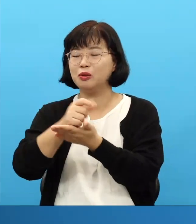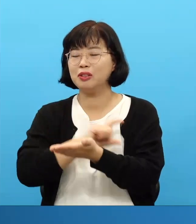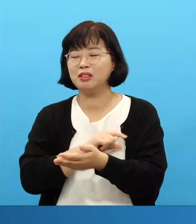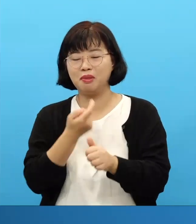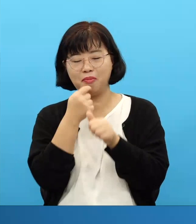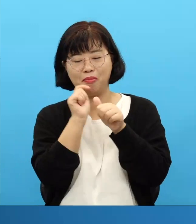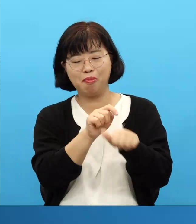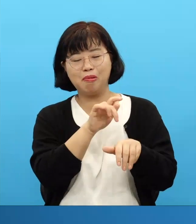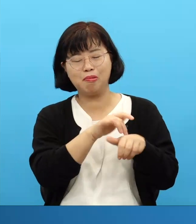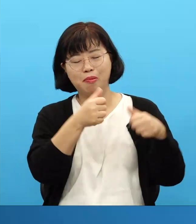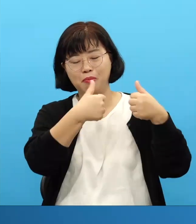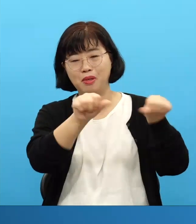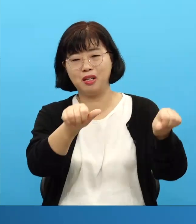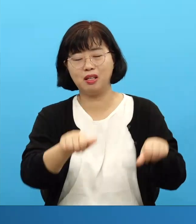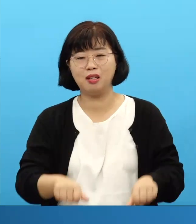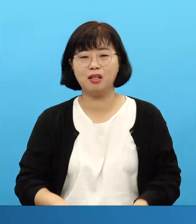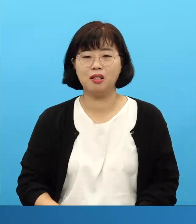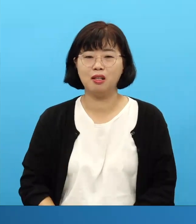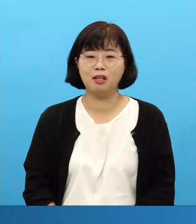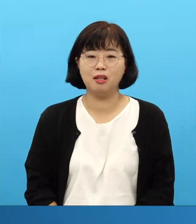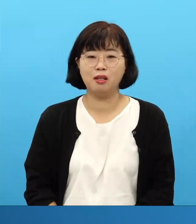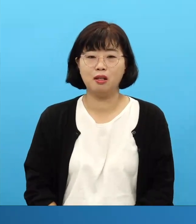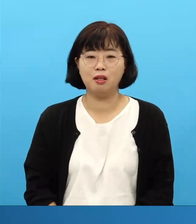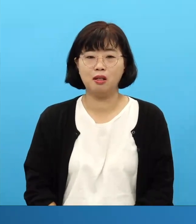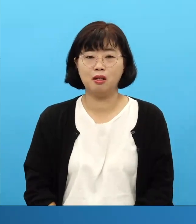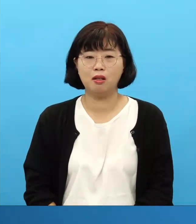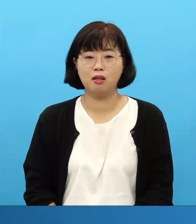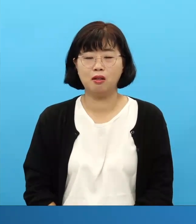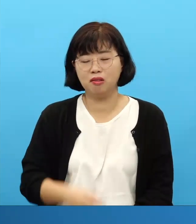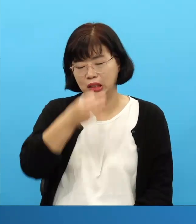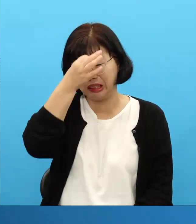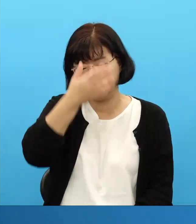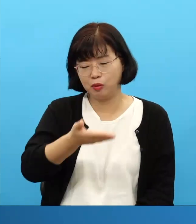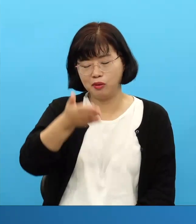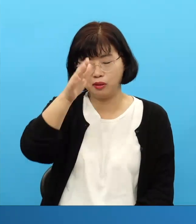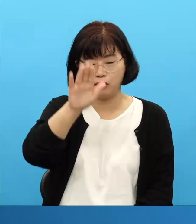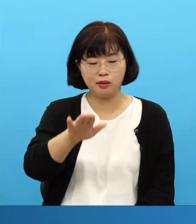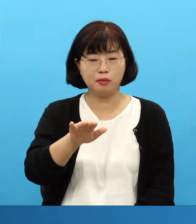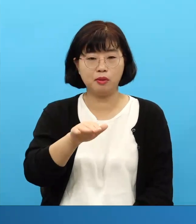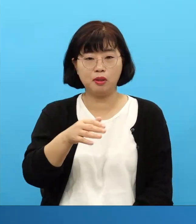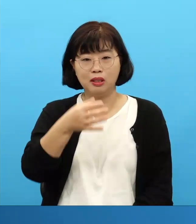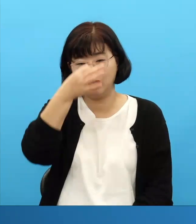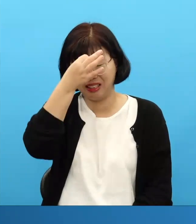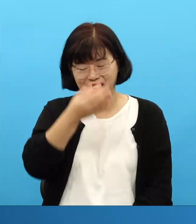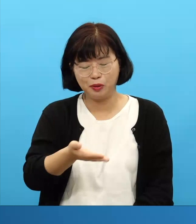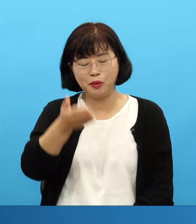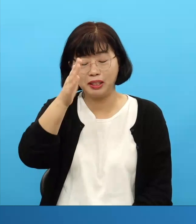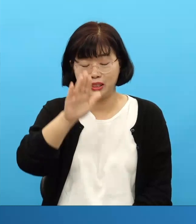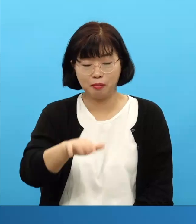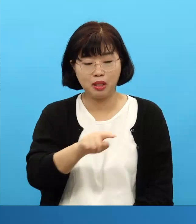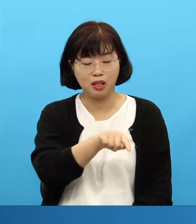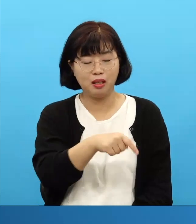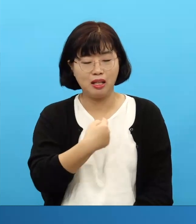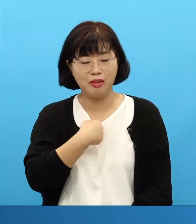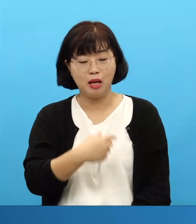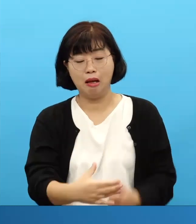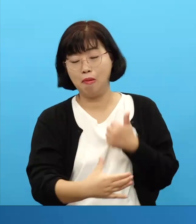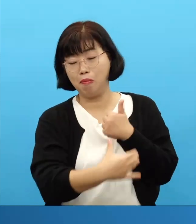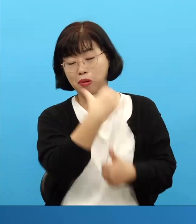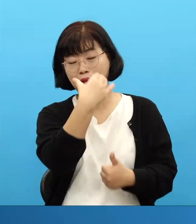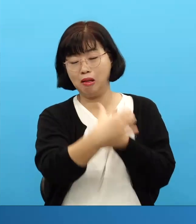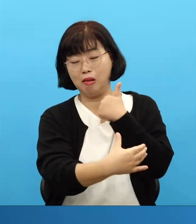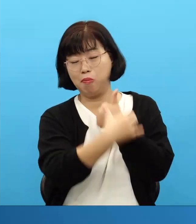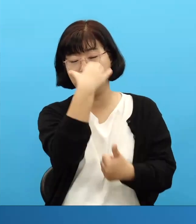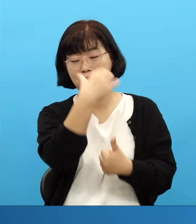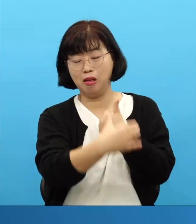좀 하나님이 그냥 막 그 바로 불러가 버려서. And very strangely, God just called them to it. It's a little extreme.